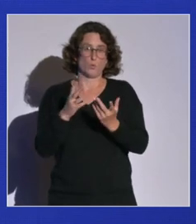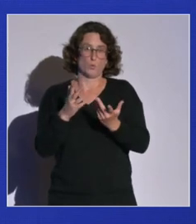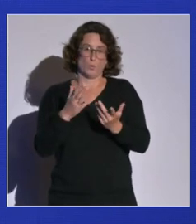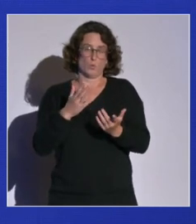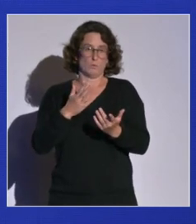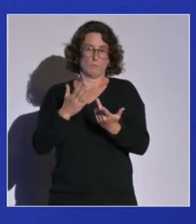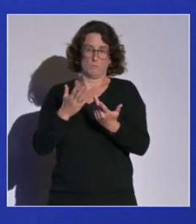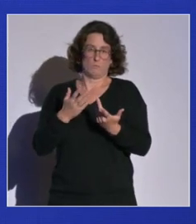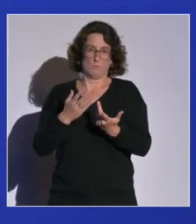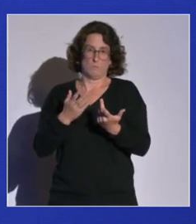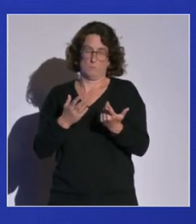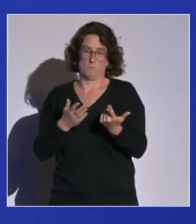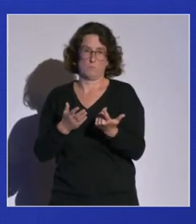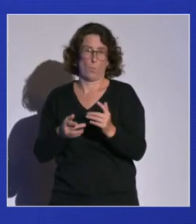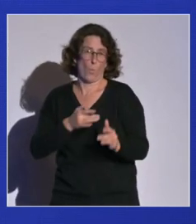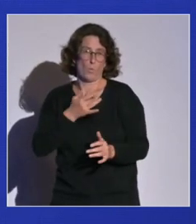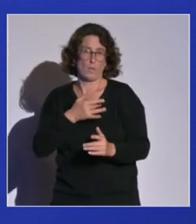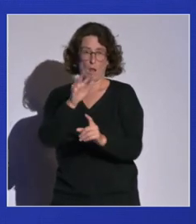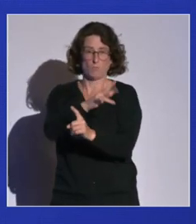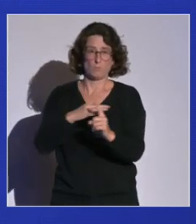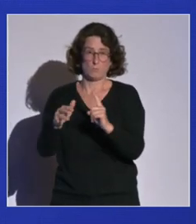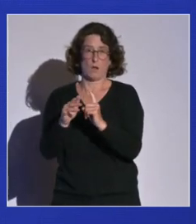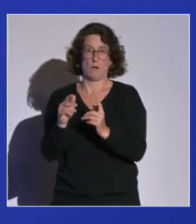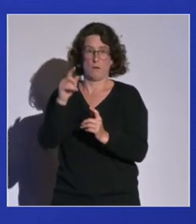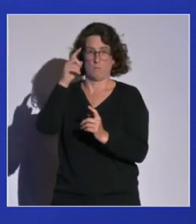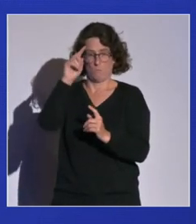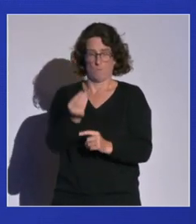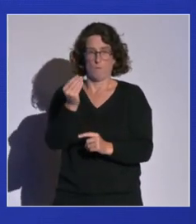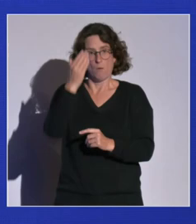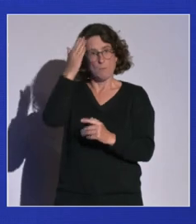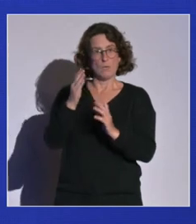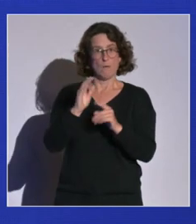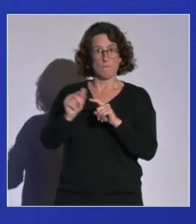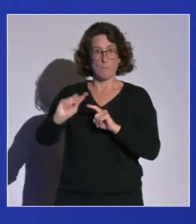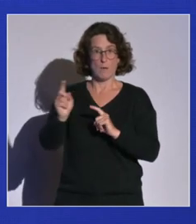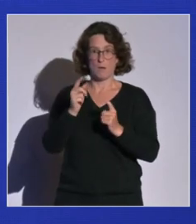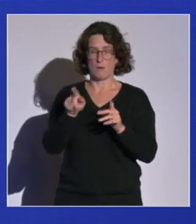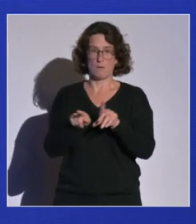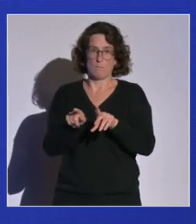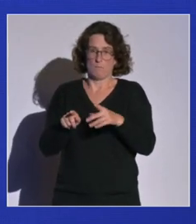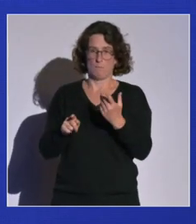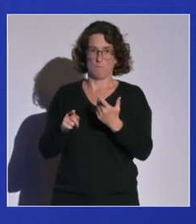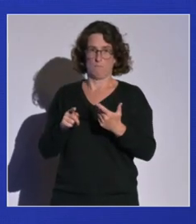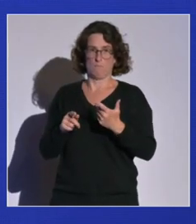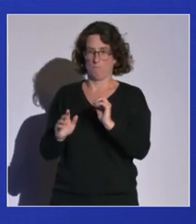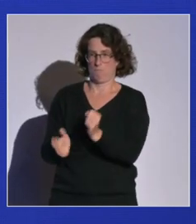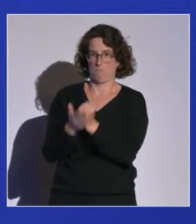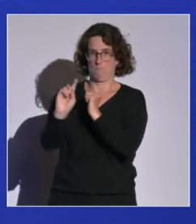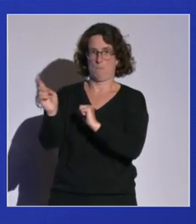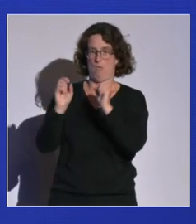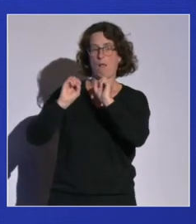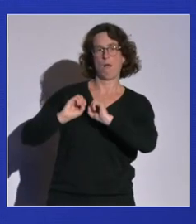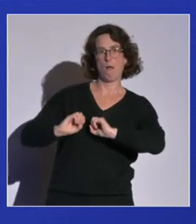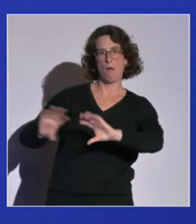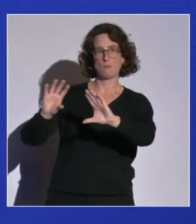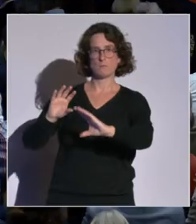vous ne donnez pas ça à un enfant, vous le trahissez. C'est de la non-assistance à enfants en danger. Et je suis persuadé qu'on